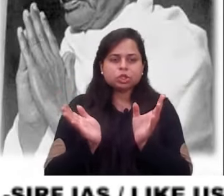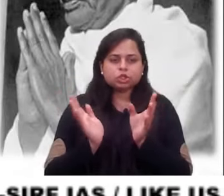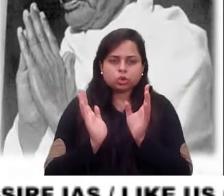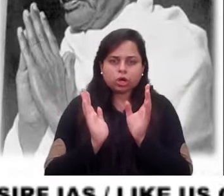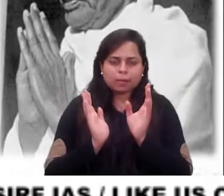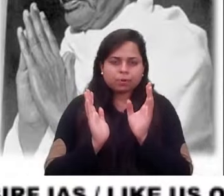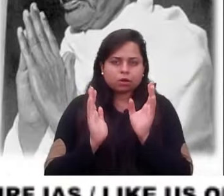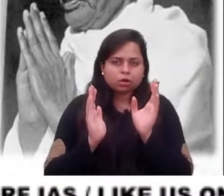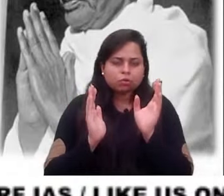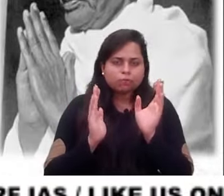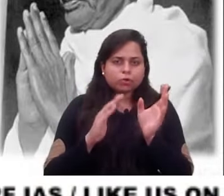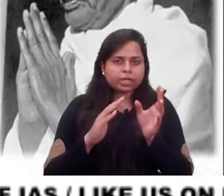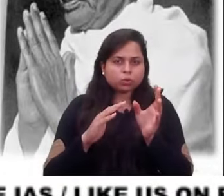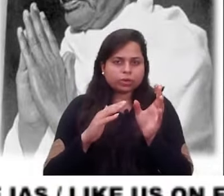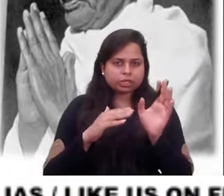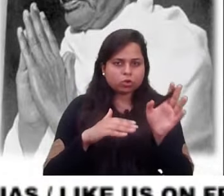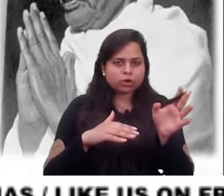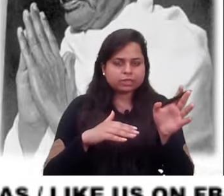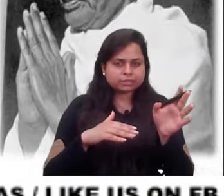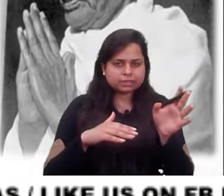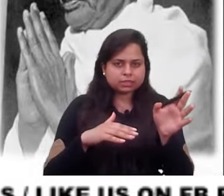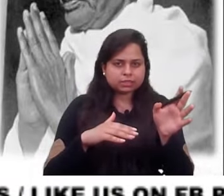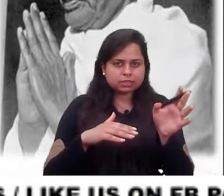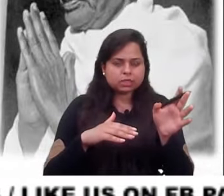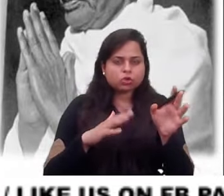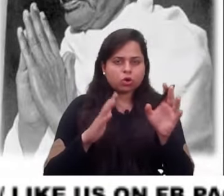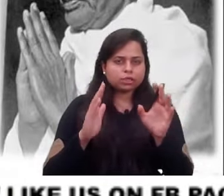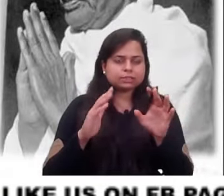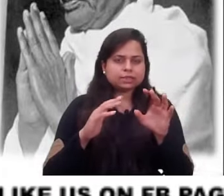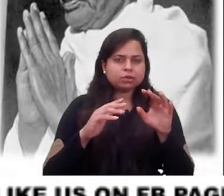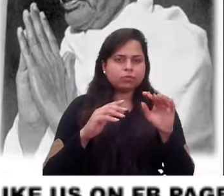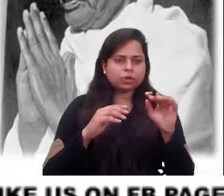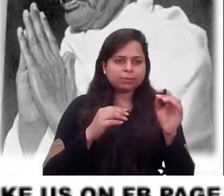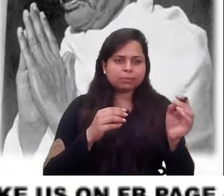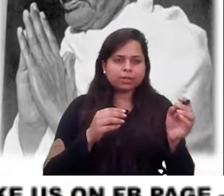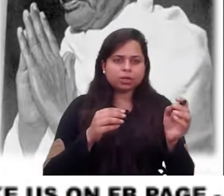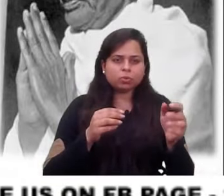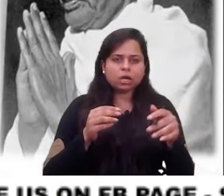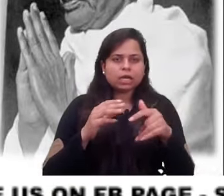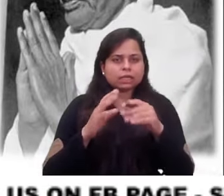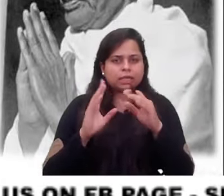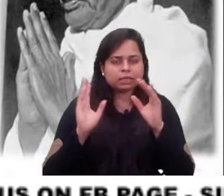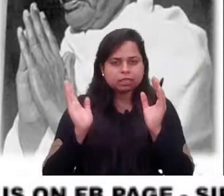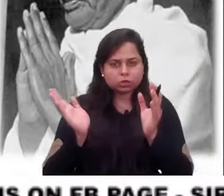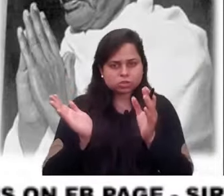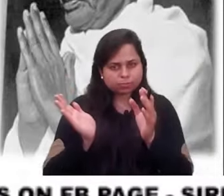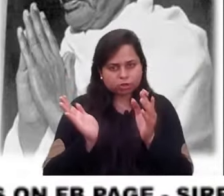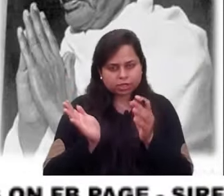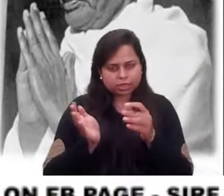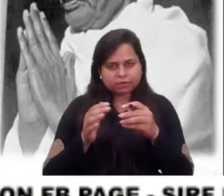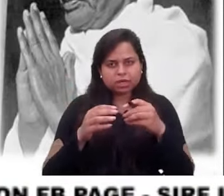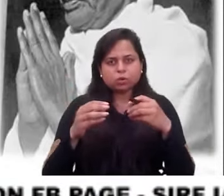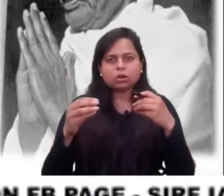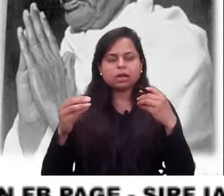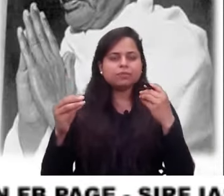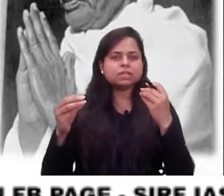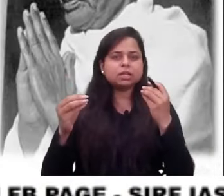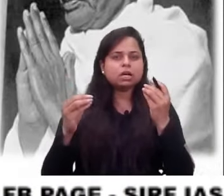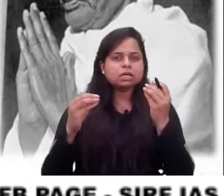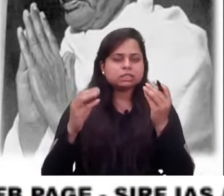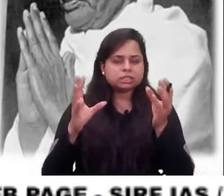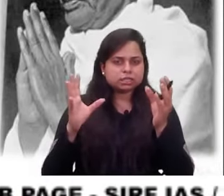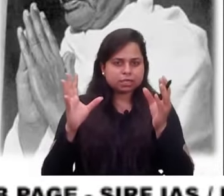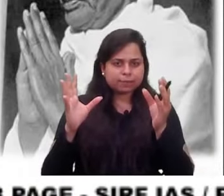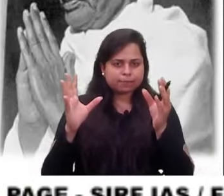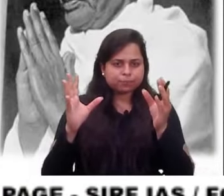जो आप वोटिंग हुई थी कांग्रेस के अंदर यह फोल्ड करने वाले लोग काफी